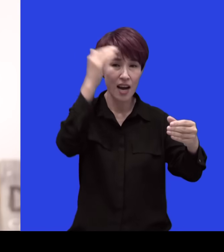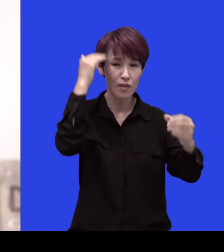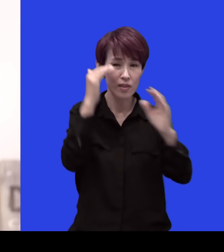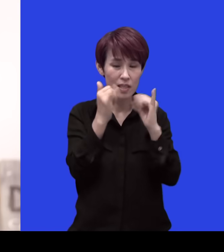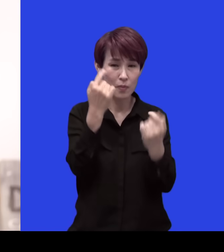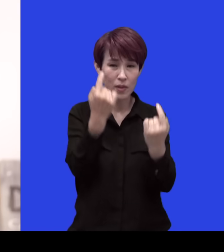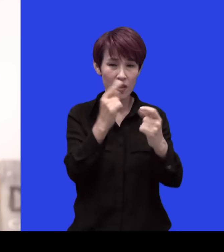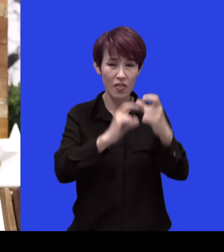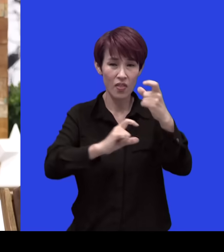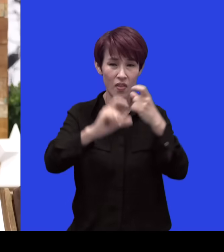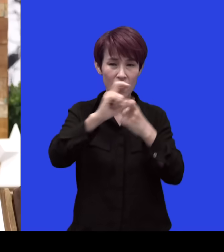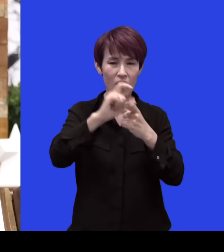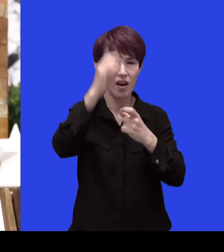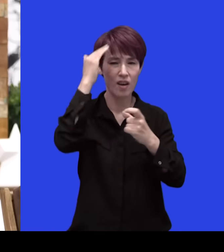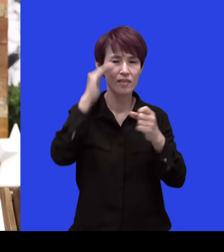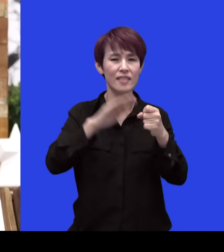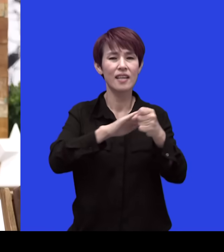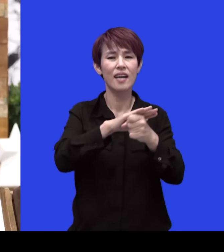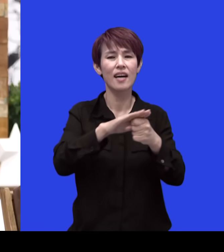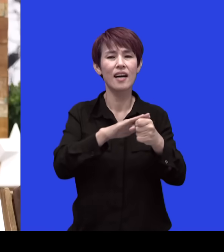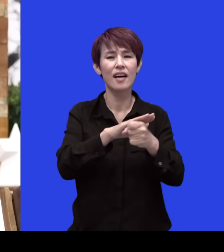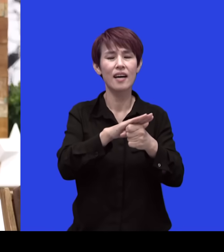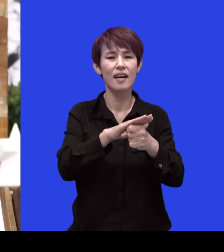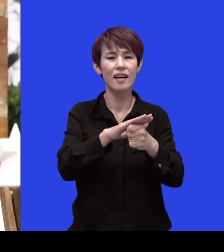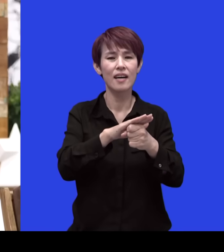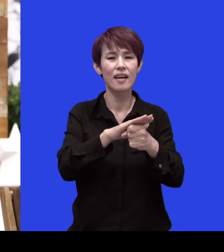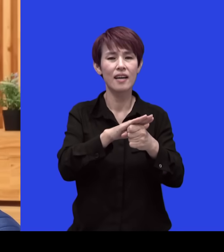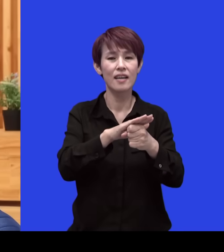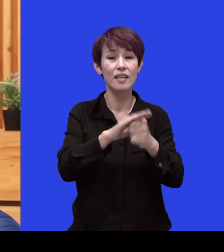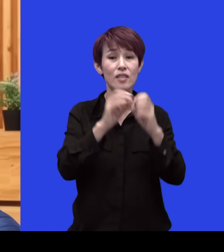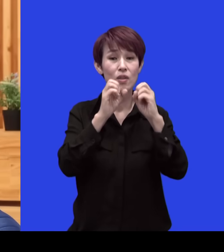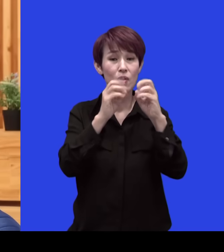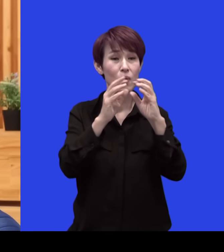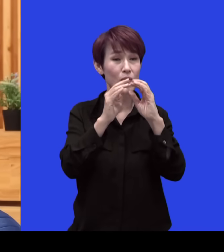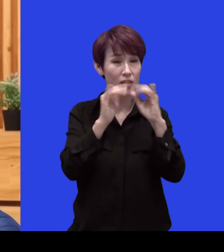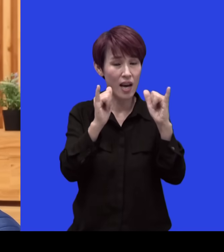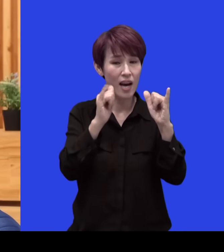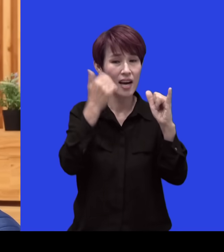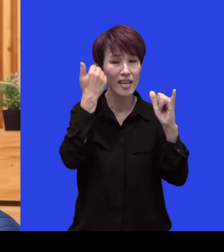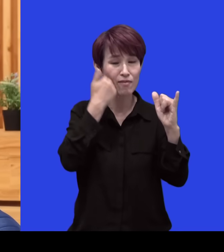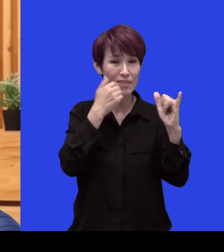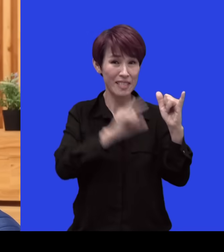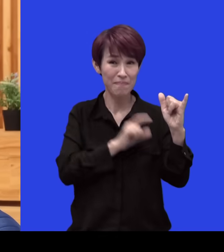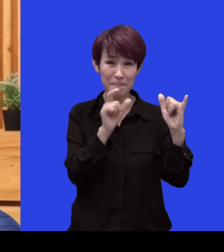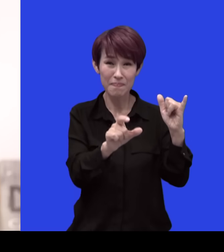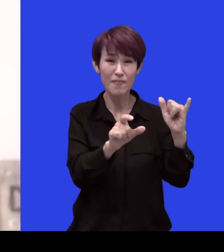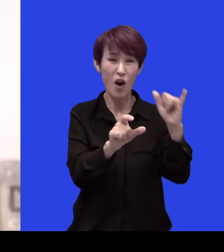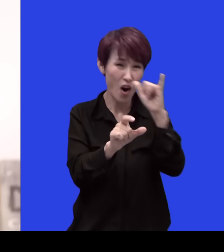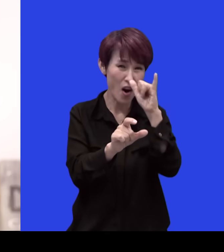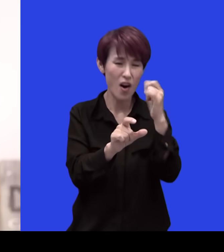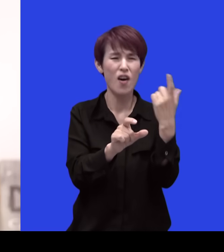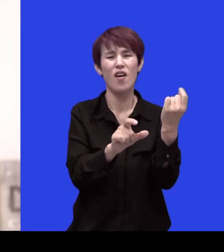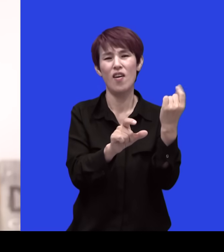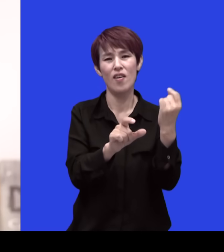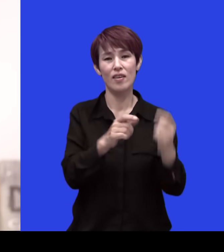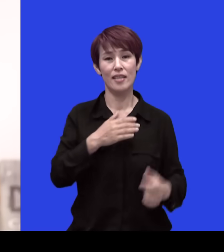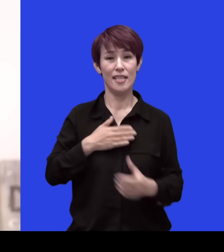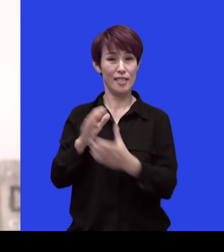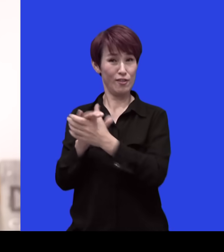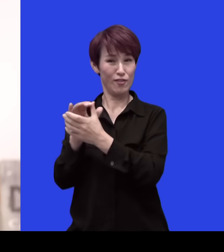한국인보다 더 한국을 사랑하는 사람, 맞아요. 선교사 누구 이렇게 하잖아요. 내 친구